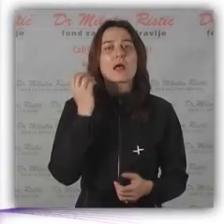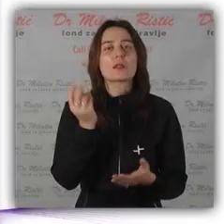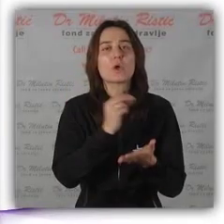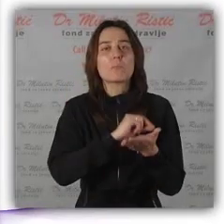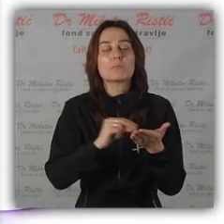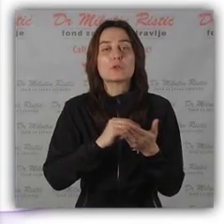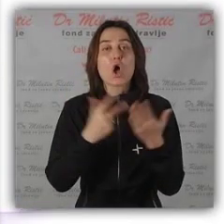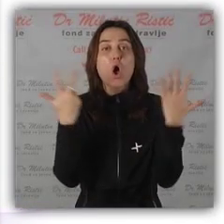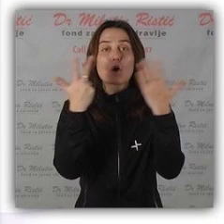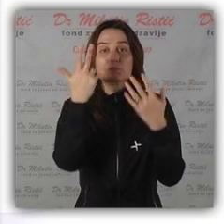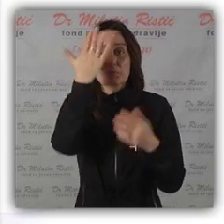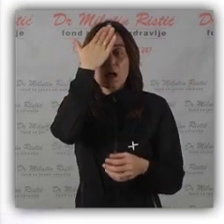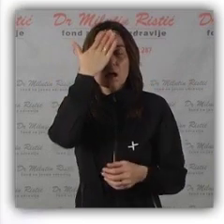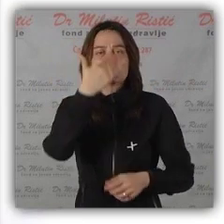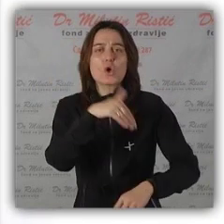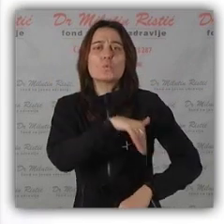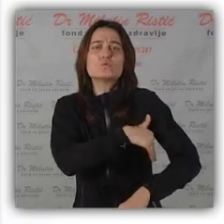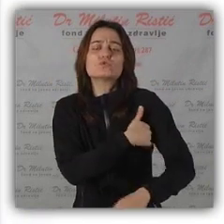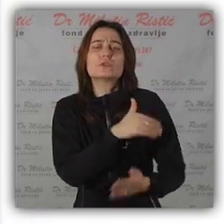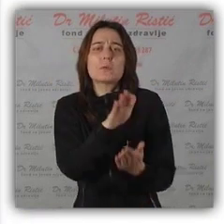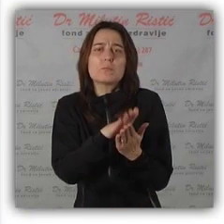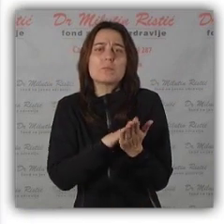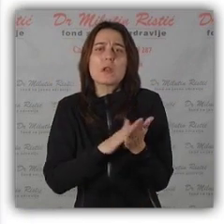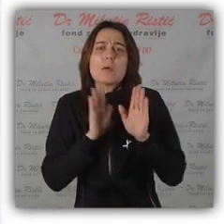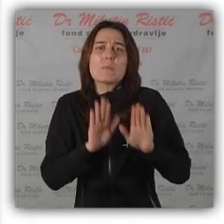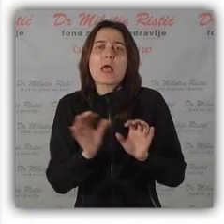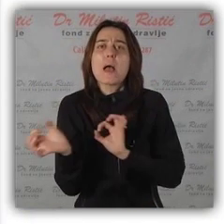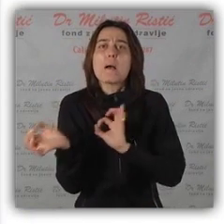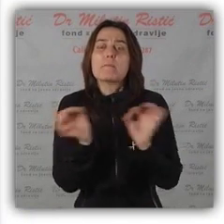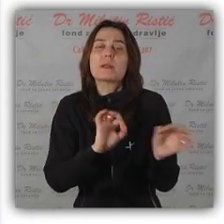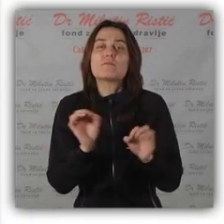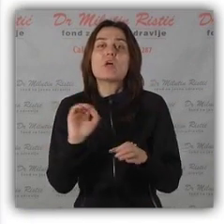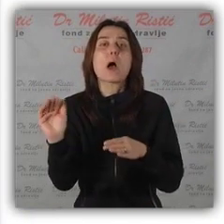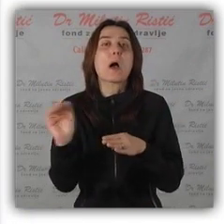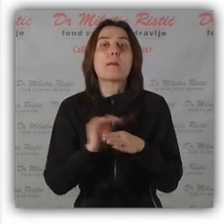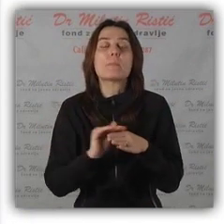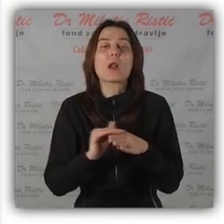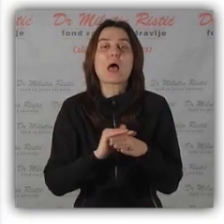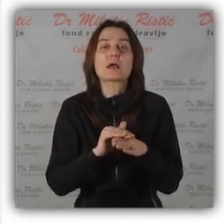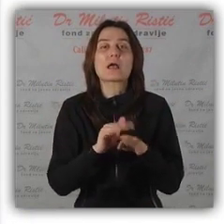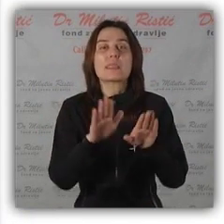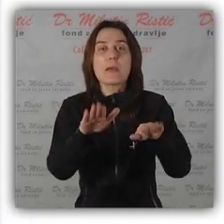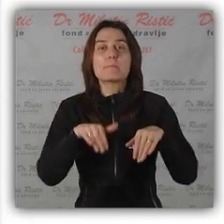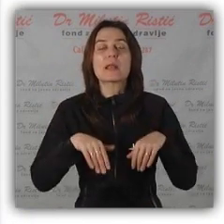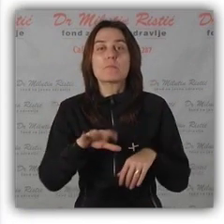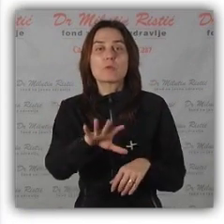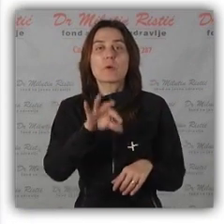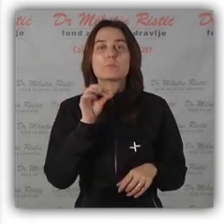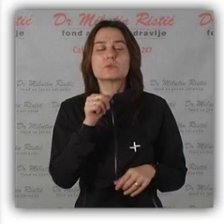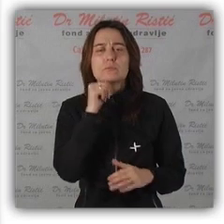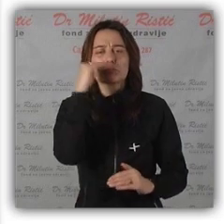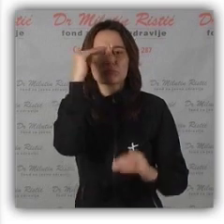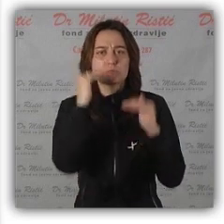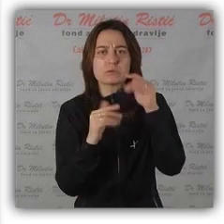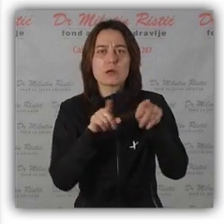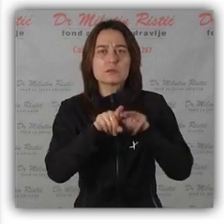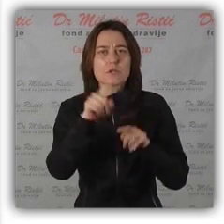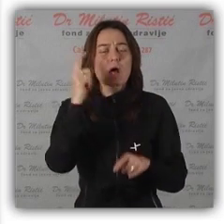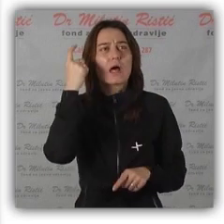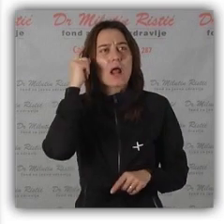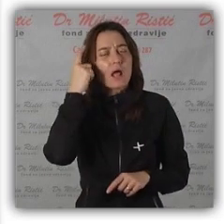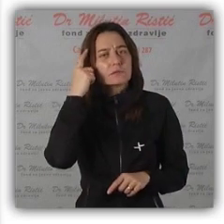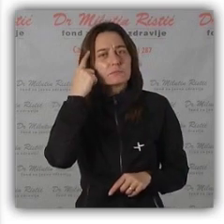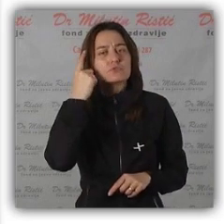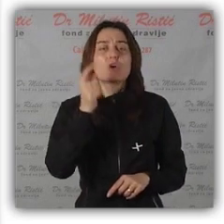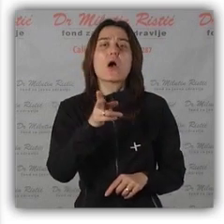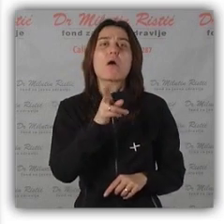Znači, već pri upisu 8. razreda učenici počinju polako da se pripremaju za polaganje prijemnog ispita i paralelno sa